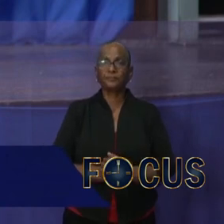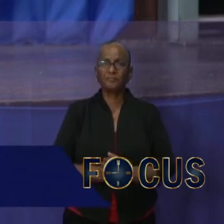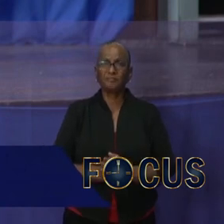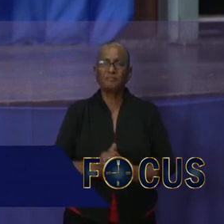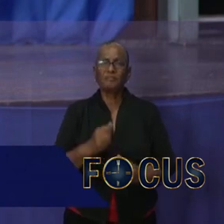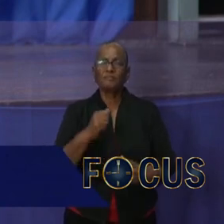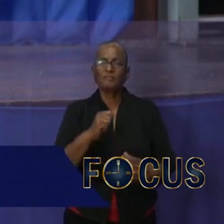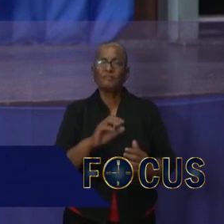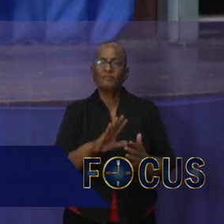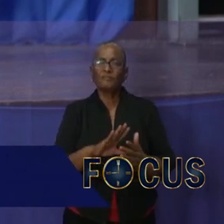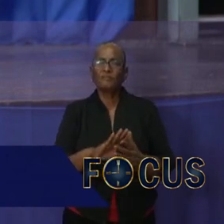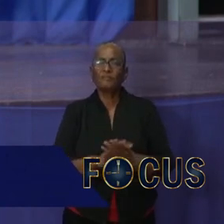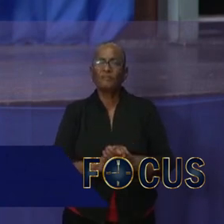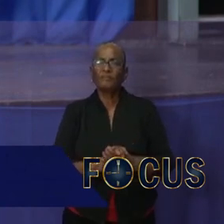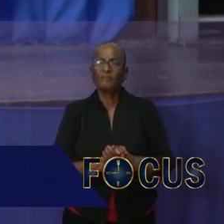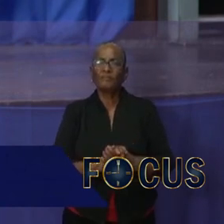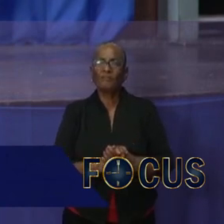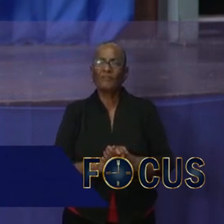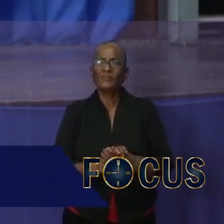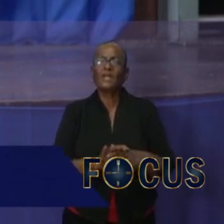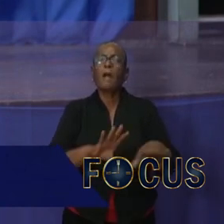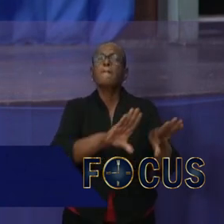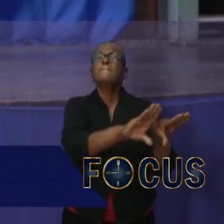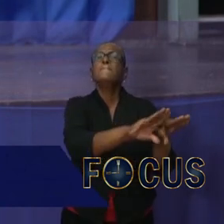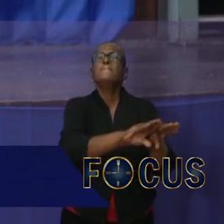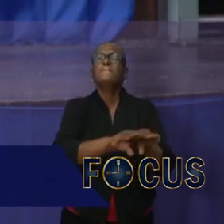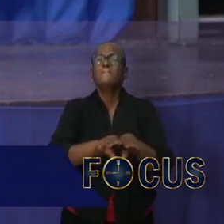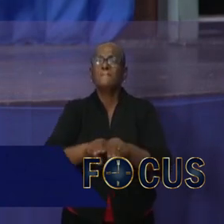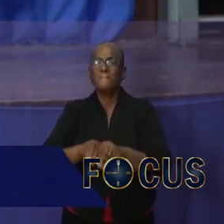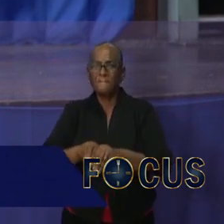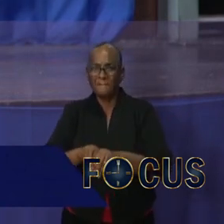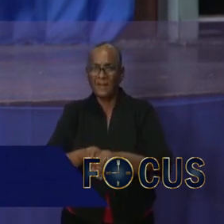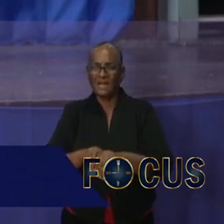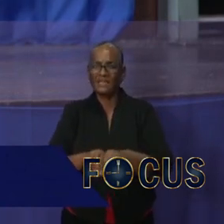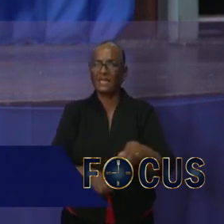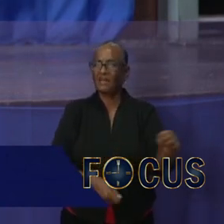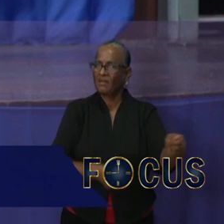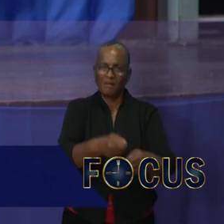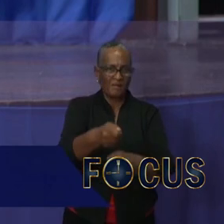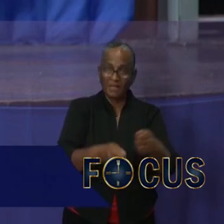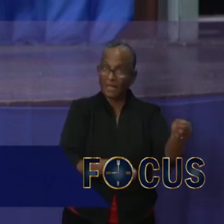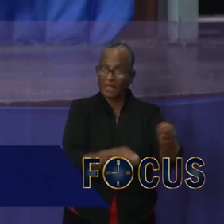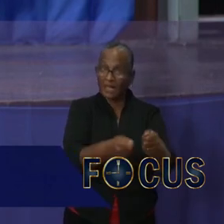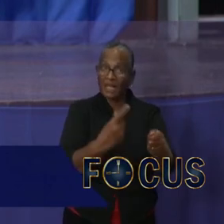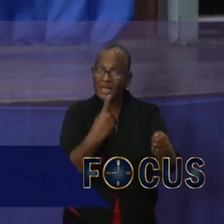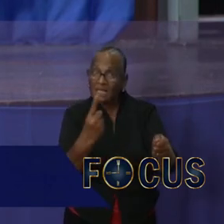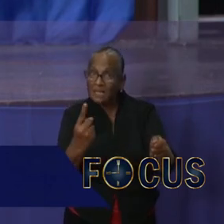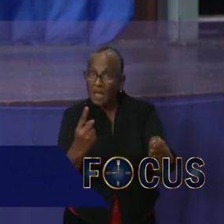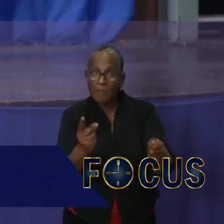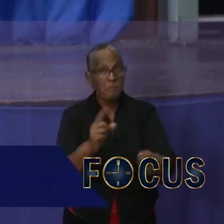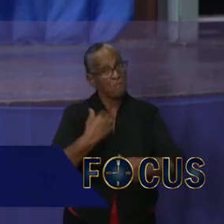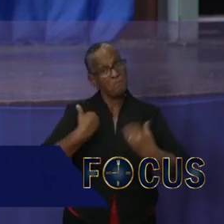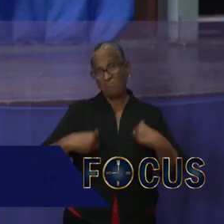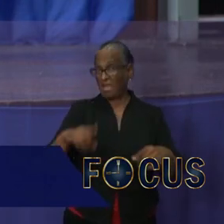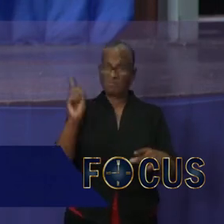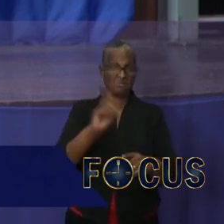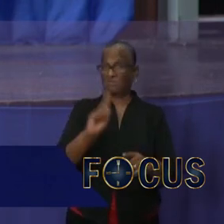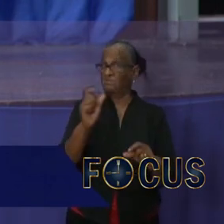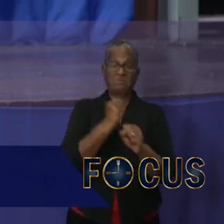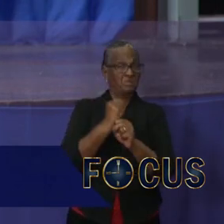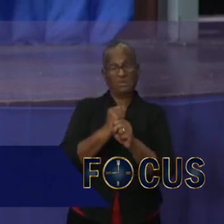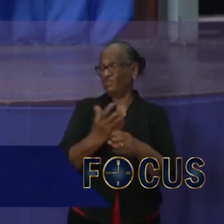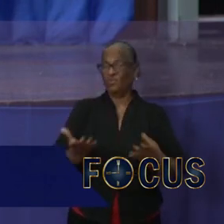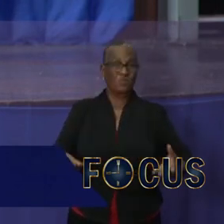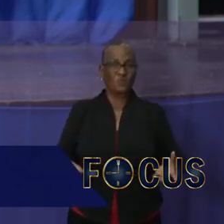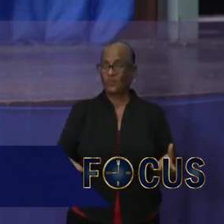wat betreft de maatregelen die getroffen zijn door de regering, worden niet helemaal nageleefd. Dus in ieder geval,